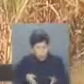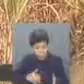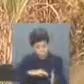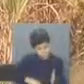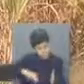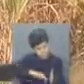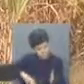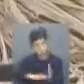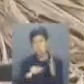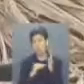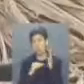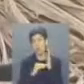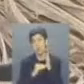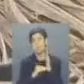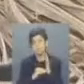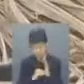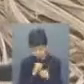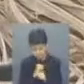ในเขตกรุงเทพมหานครด้วย